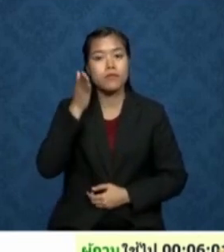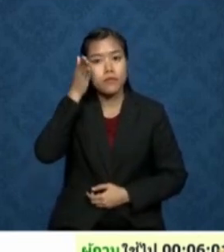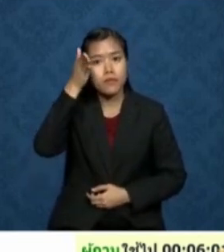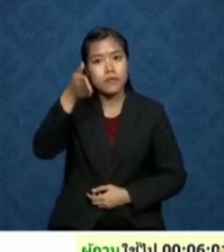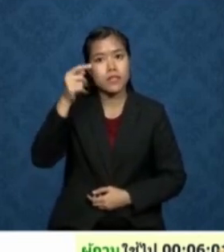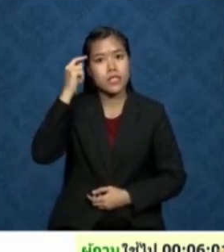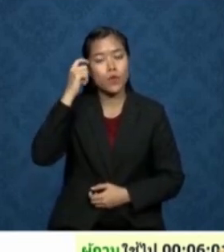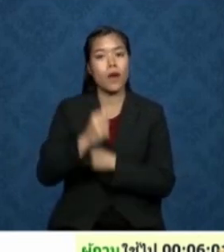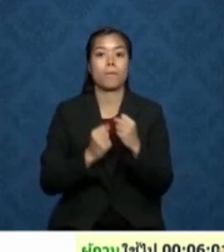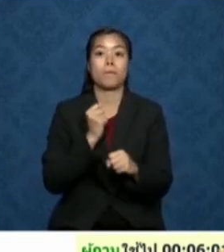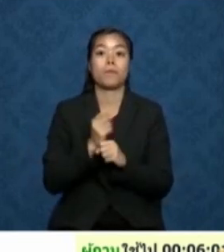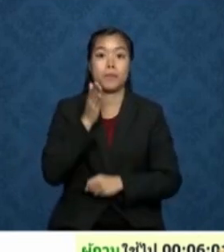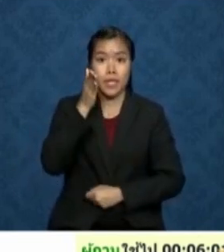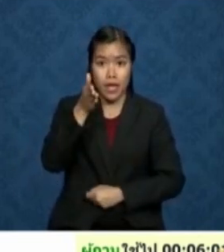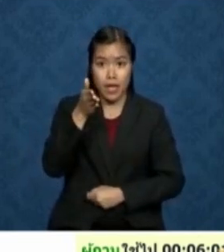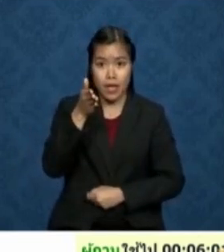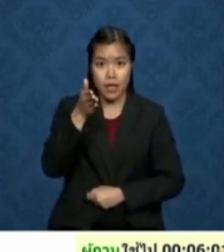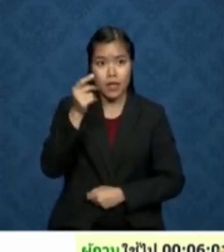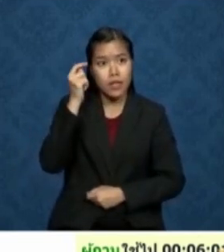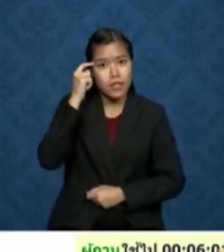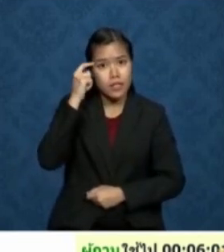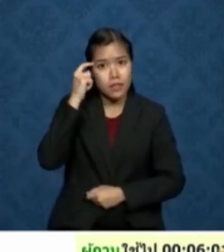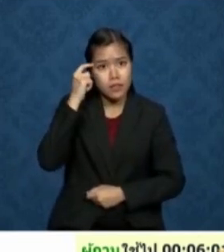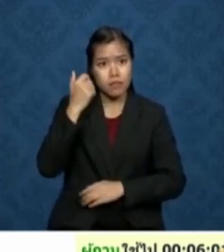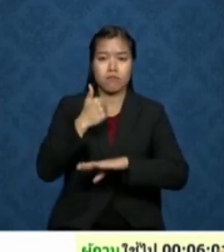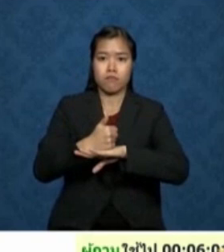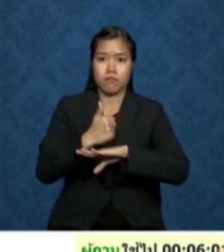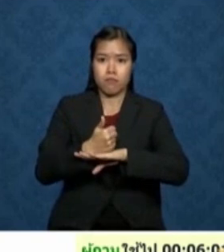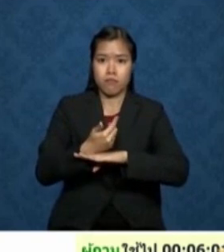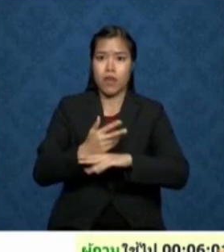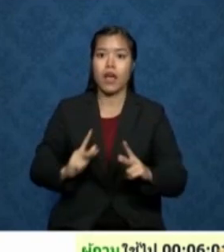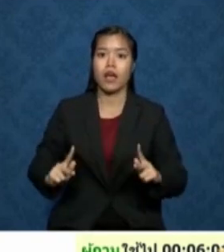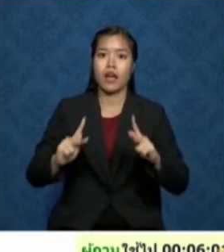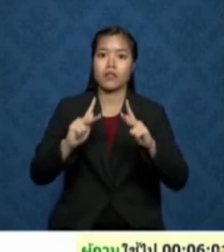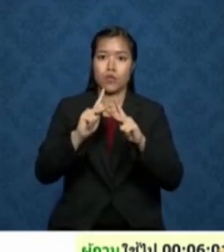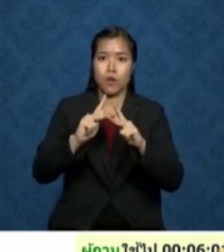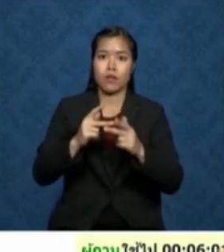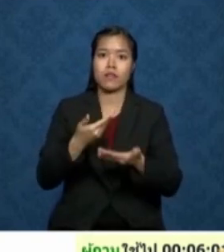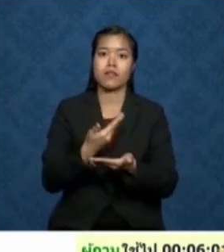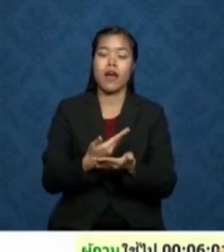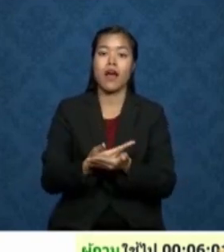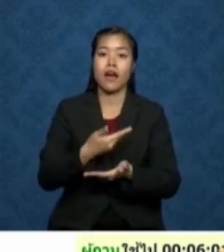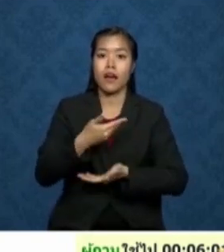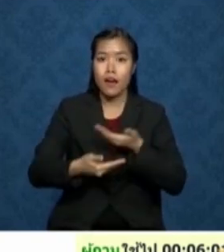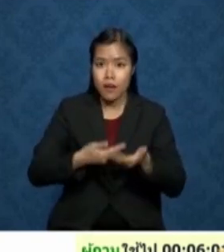คิว่าปีหน้า ผมได้หาร recipe with the of the theวเราจะวางแผน behind